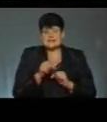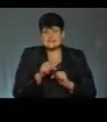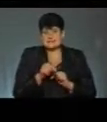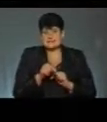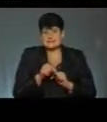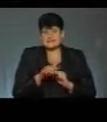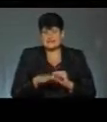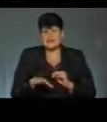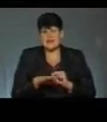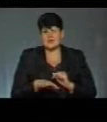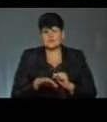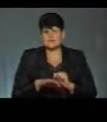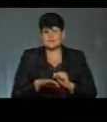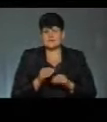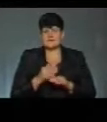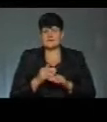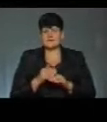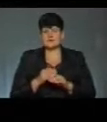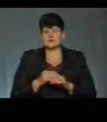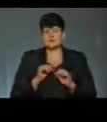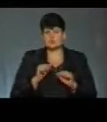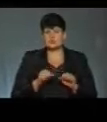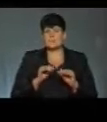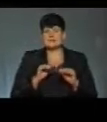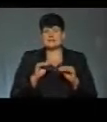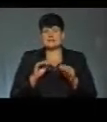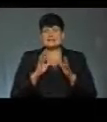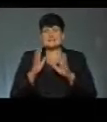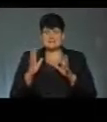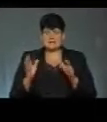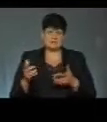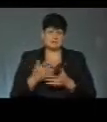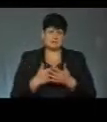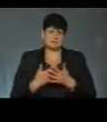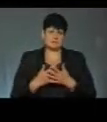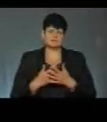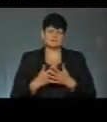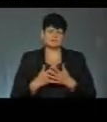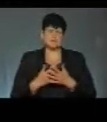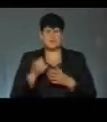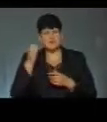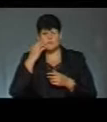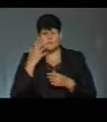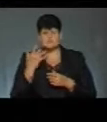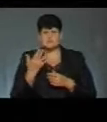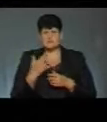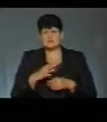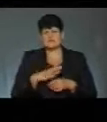такі діляночки виділити, щоб можна було сад посадити. Назбиралось тут скільки, там не пам'ятаю, скільки